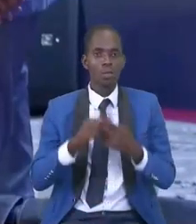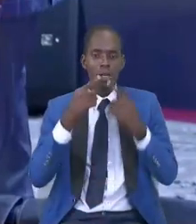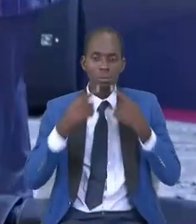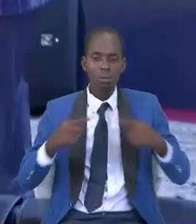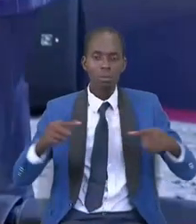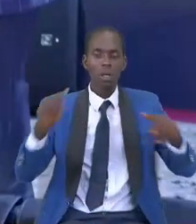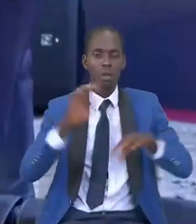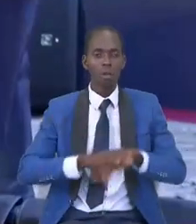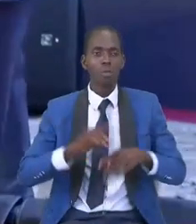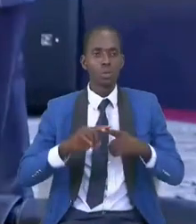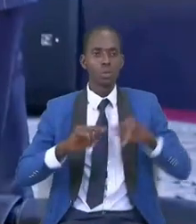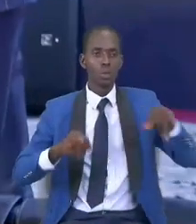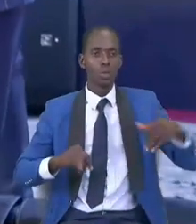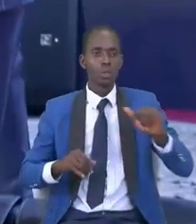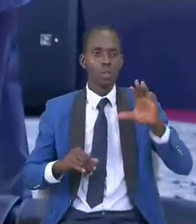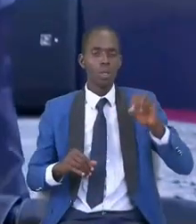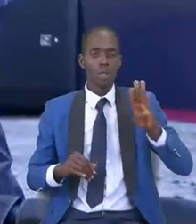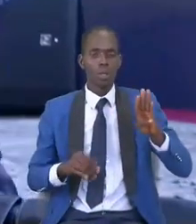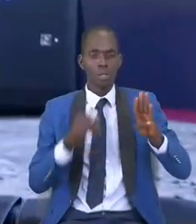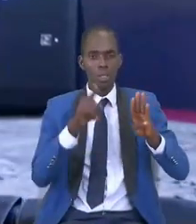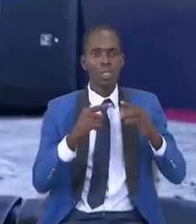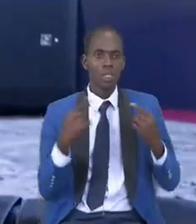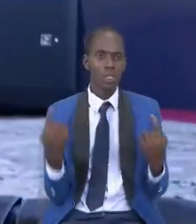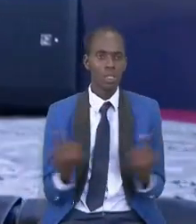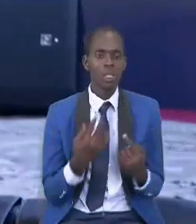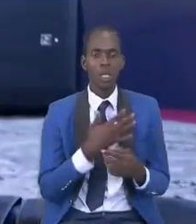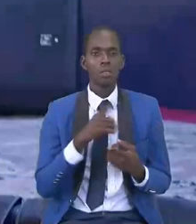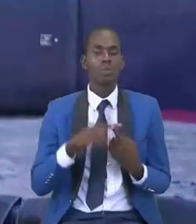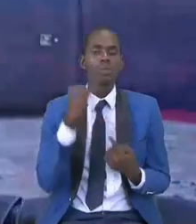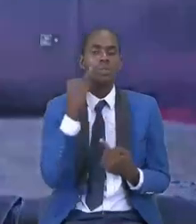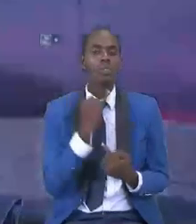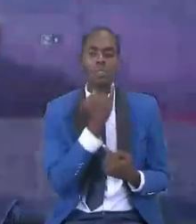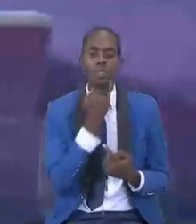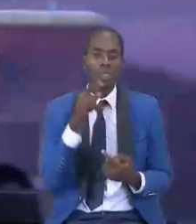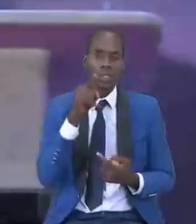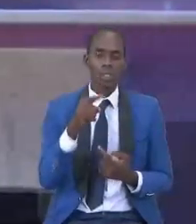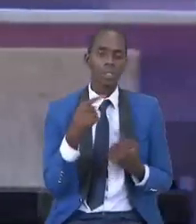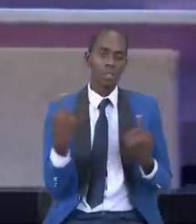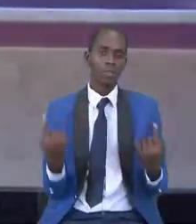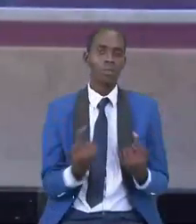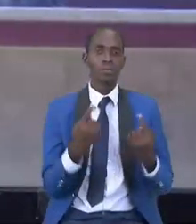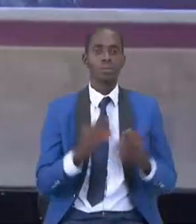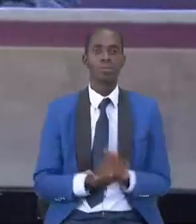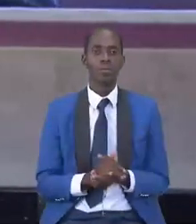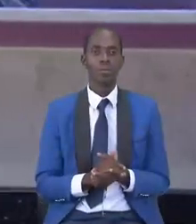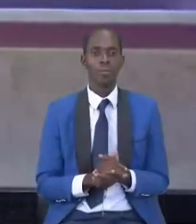pour faire connaître à Jacob son crime et à Israël son péché.